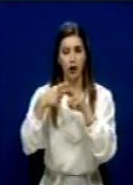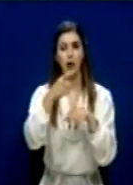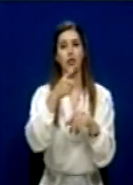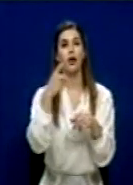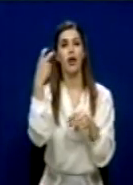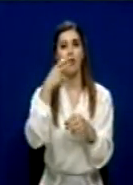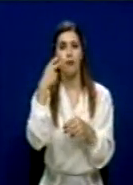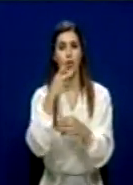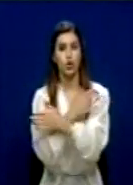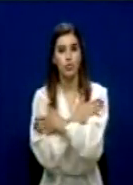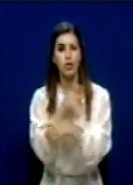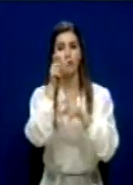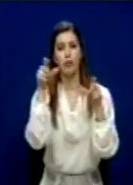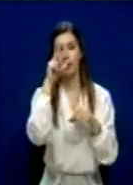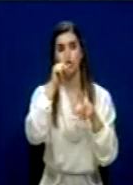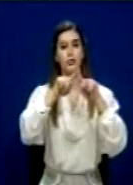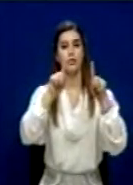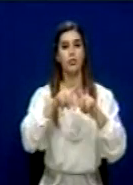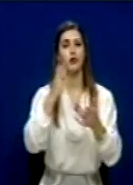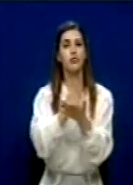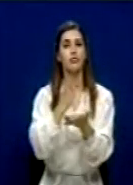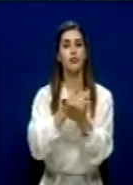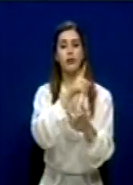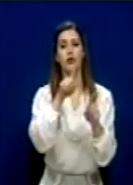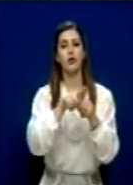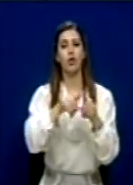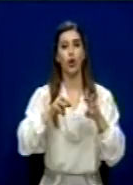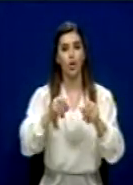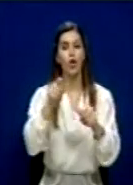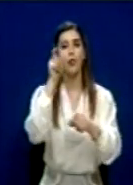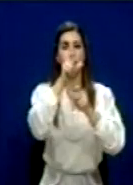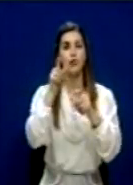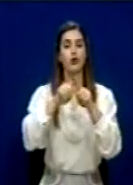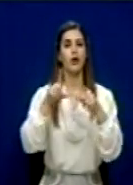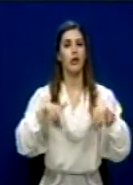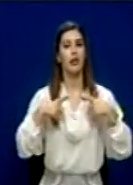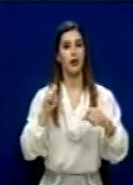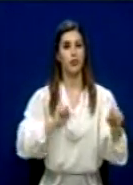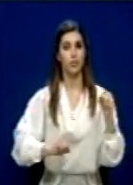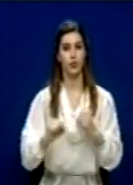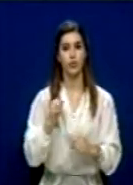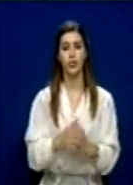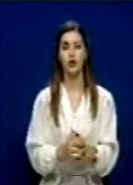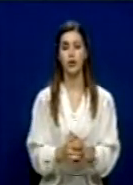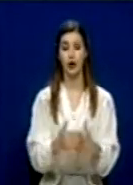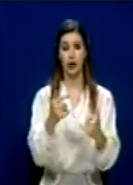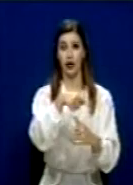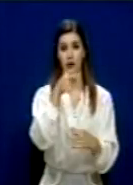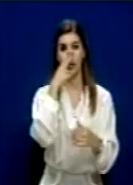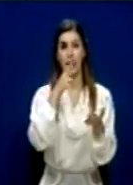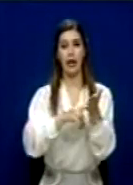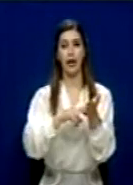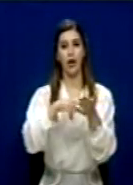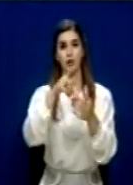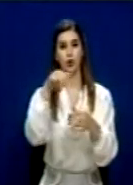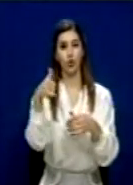që i kanë bërë të gjitha ato krime kundër shtetit, kundër pronës private dhe kundër njerëzve në veri. E keni parë që tash Nenad Gjurici i caktuar